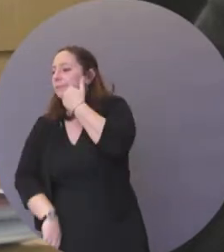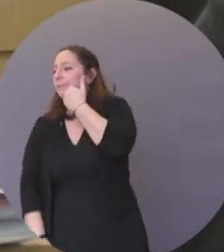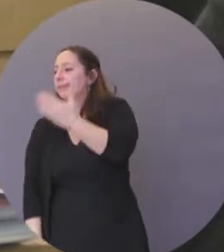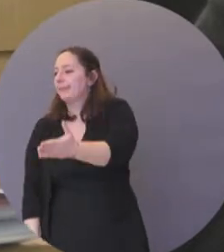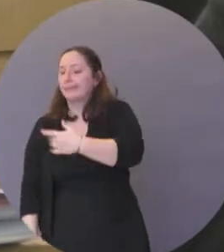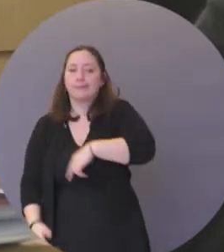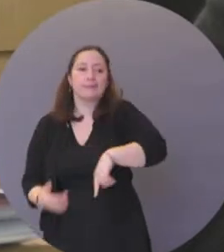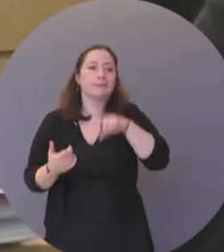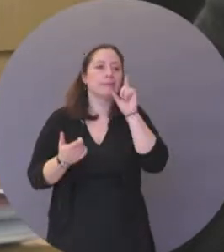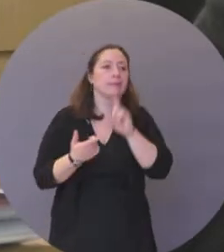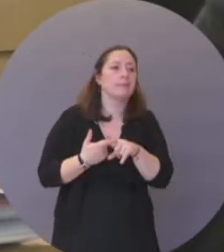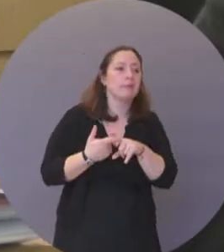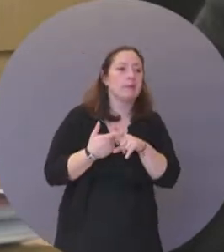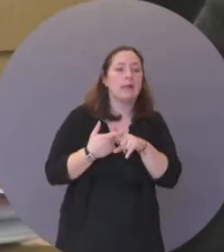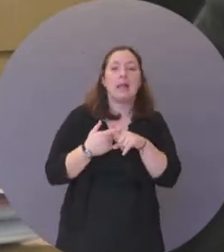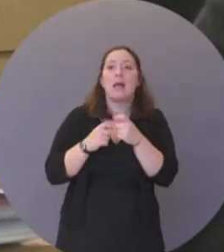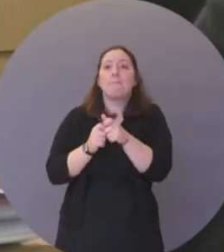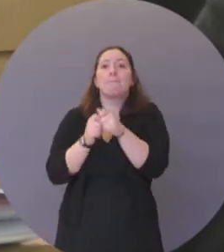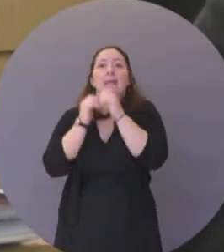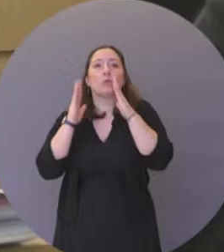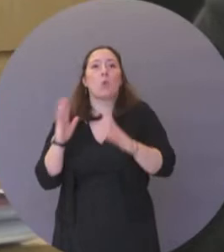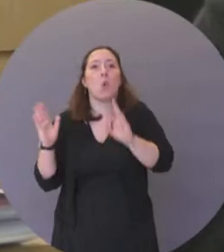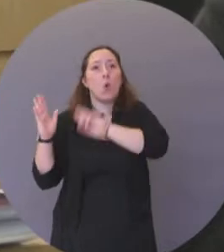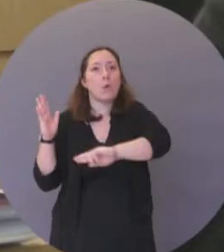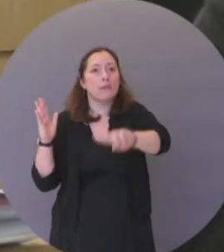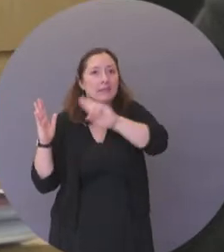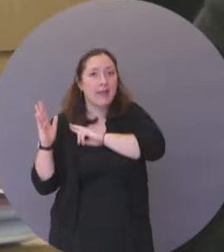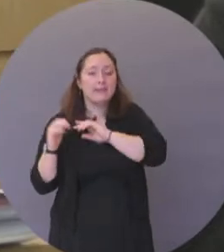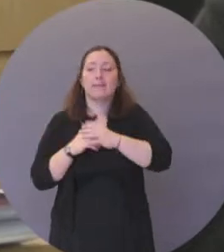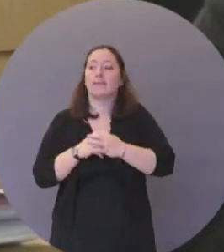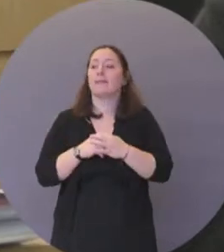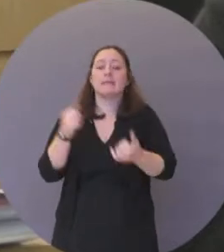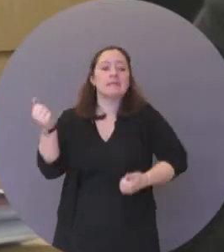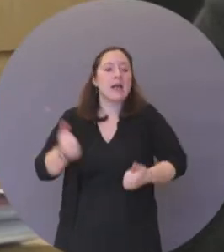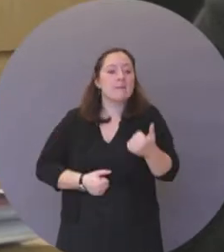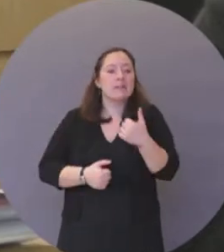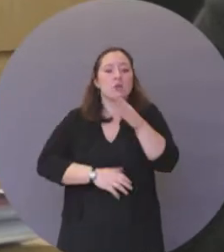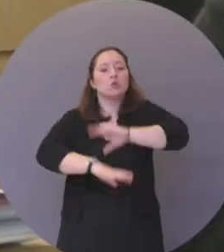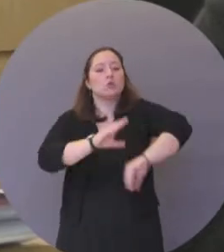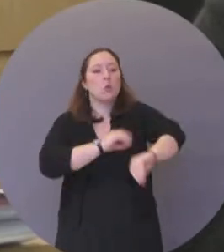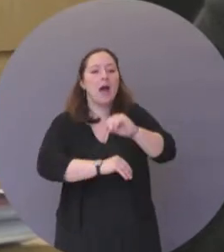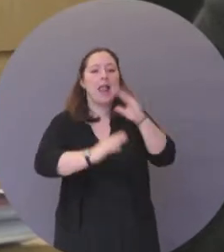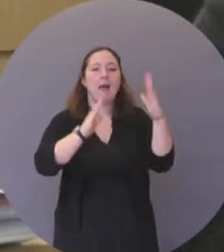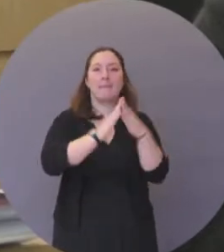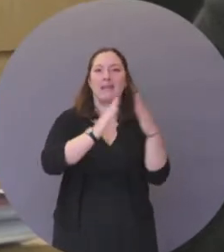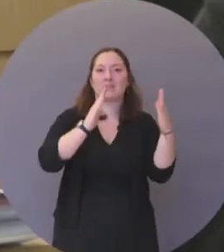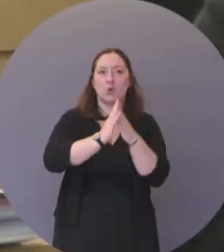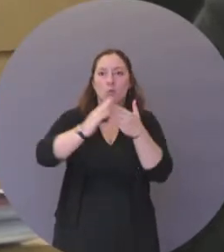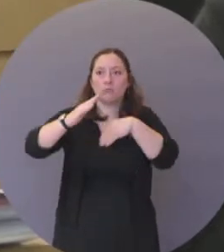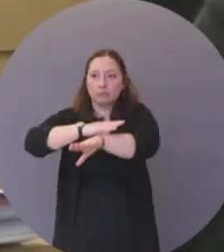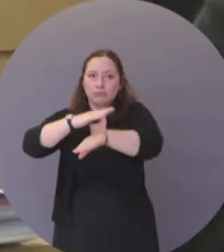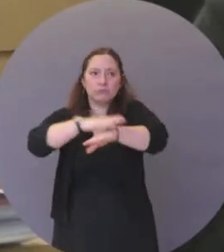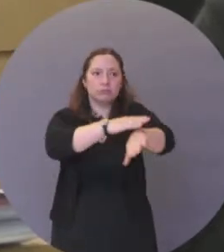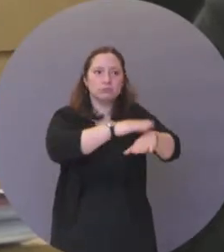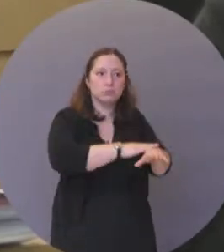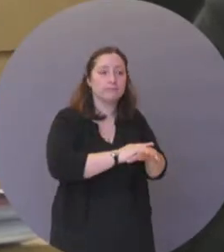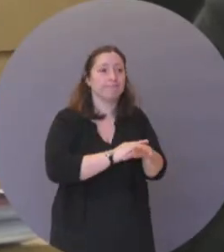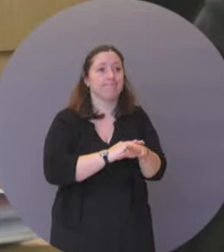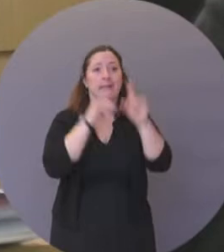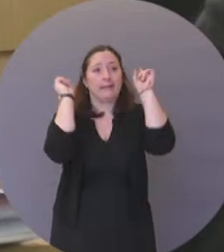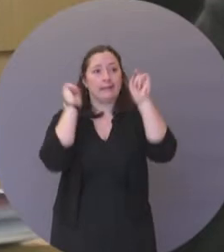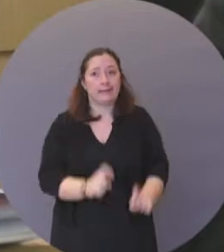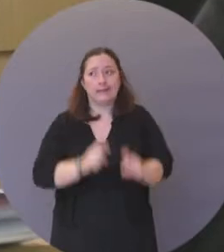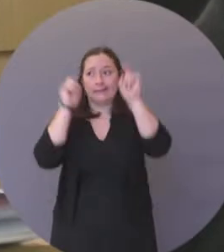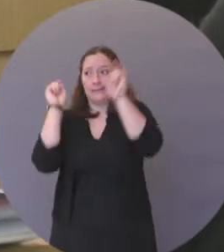deux places dans nos EHPAD dans nos services de soins à domicile etc comme on le verra tout à l'heure dans le préacque pour les personnes